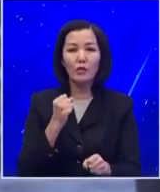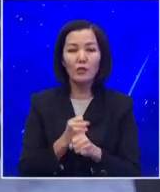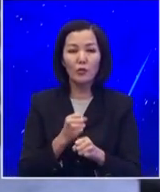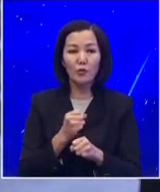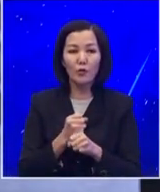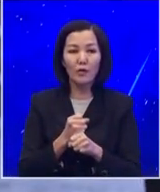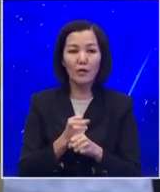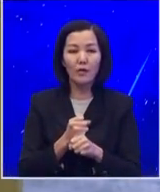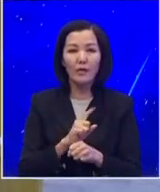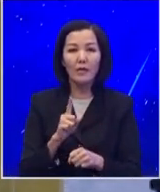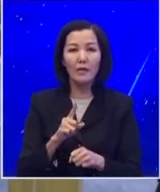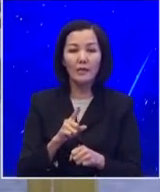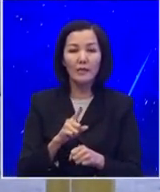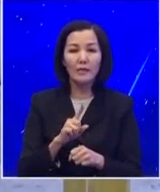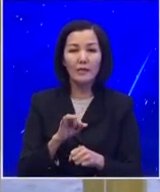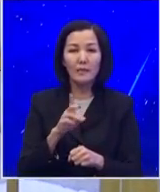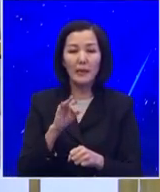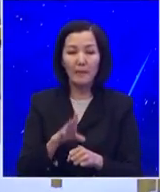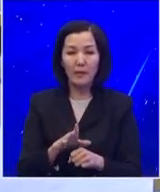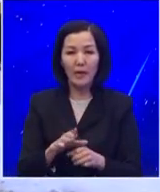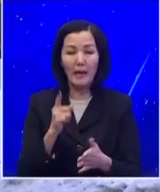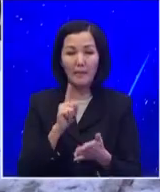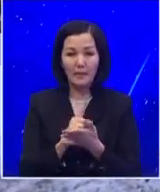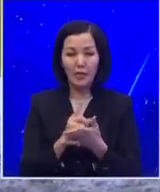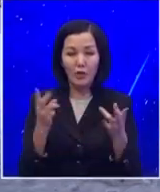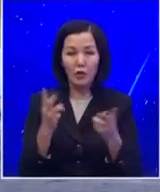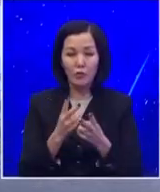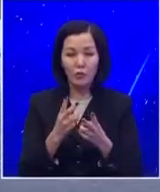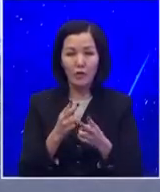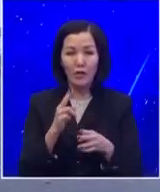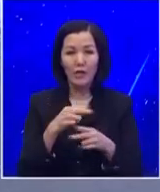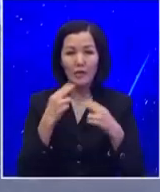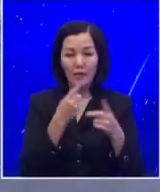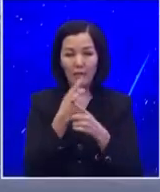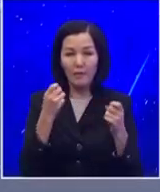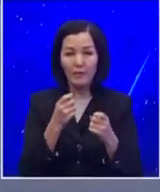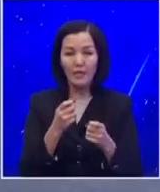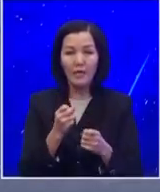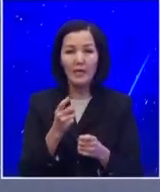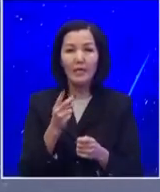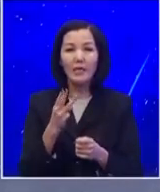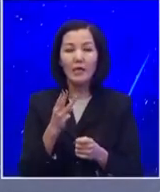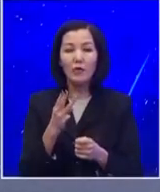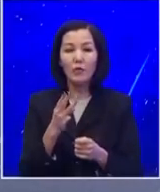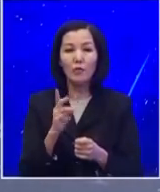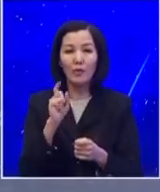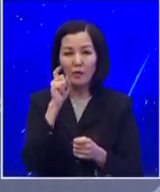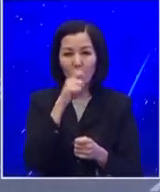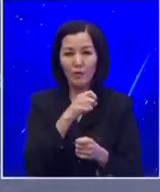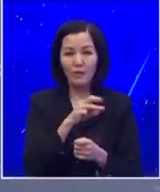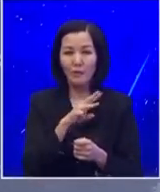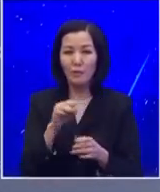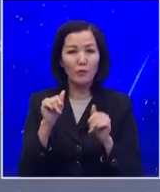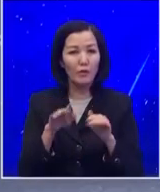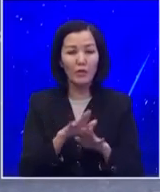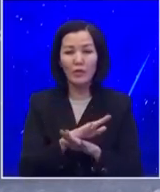ее отсутствии в створе пешеходного перехода, напоминают стражи порядка. Сэкономленные несколько минут ничего не решат, а